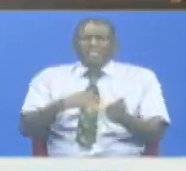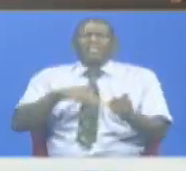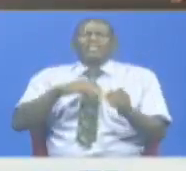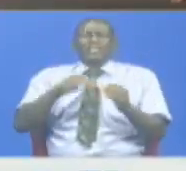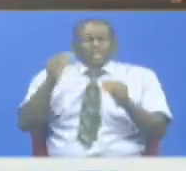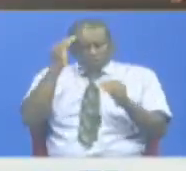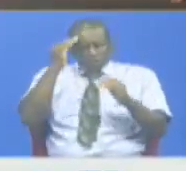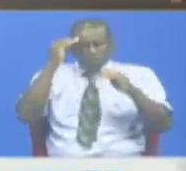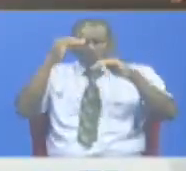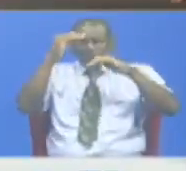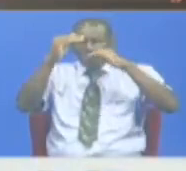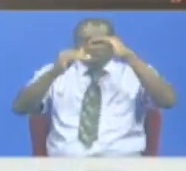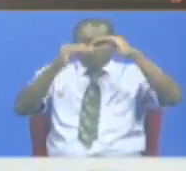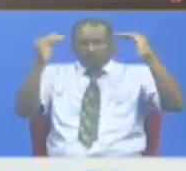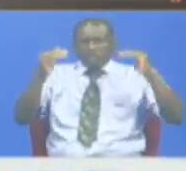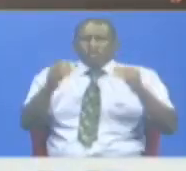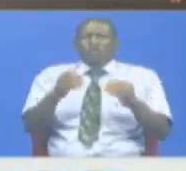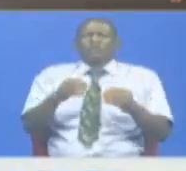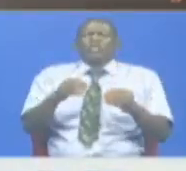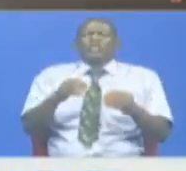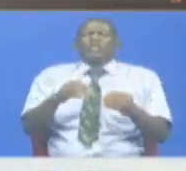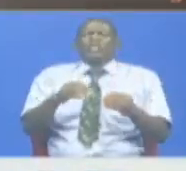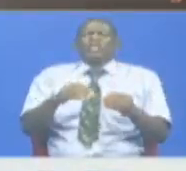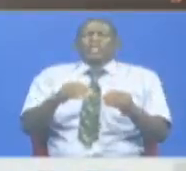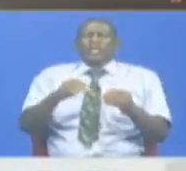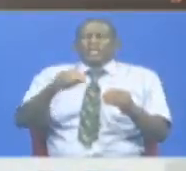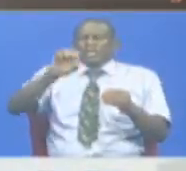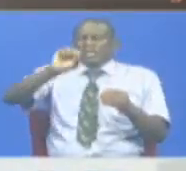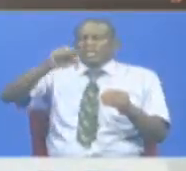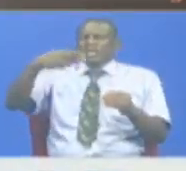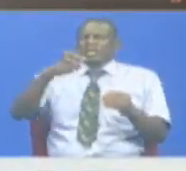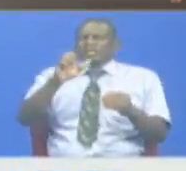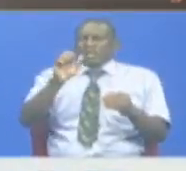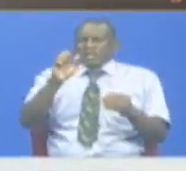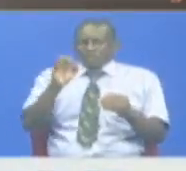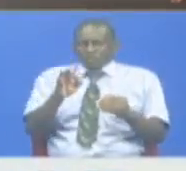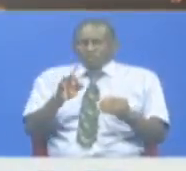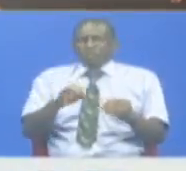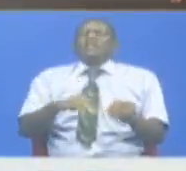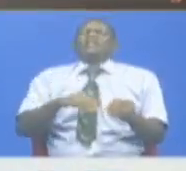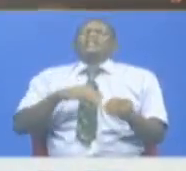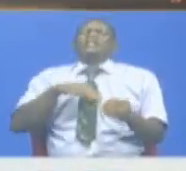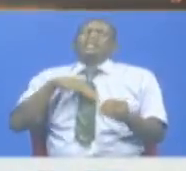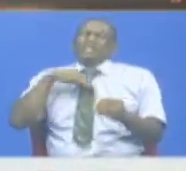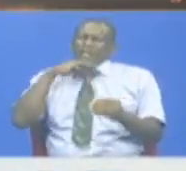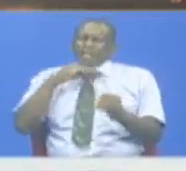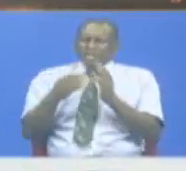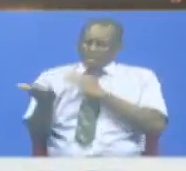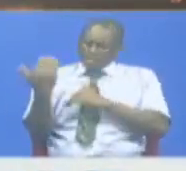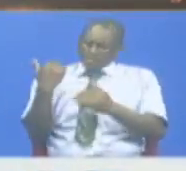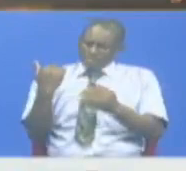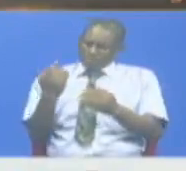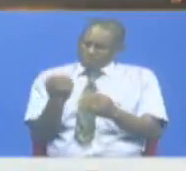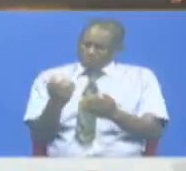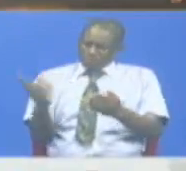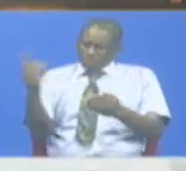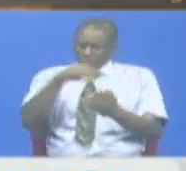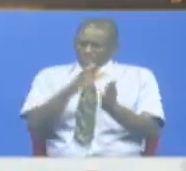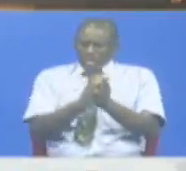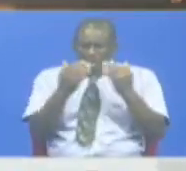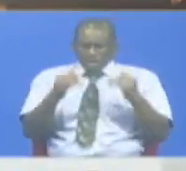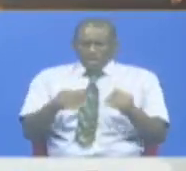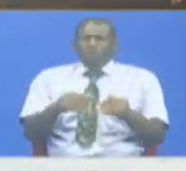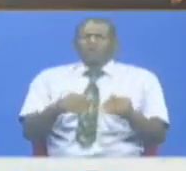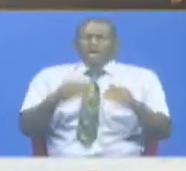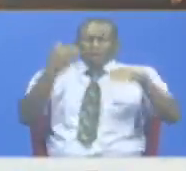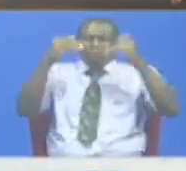tu tumepoteza sharifu mkubwa. Leo tunapoteza profesa. Ni kadari ya Mungu kweli, lakini je, sisi kama